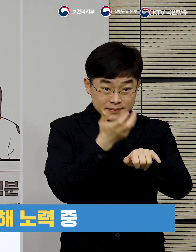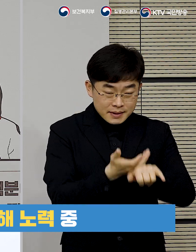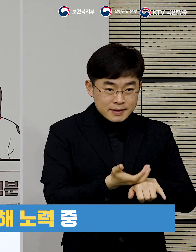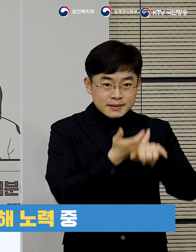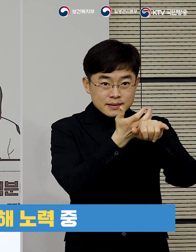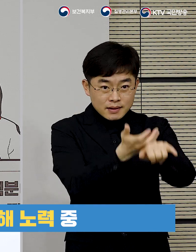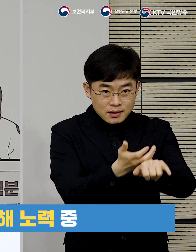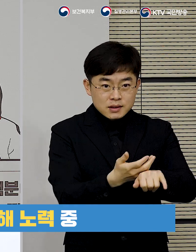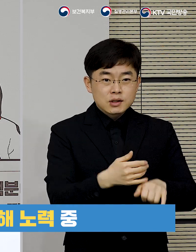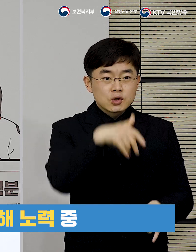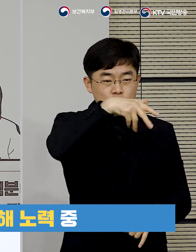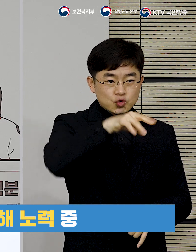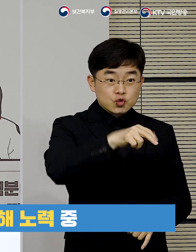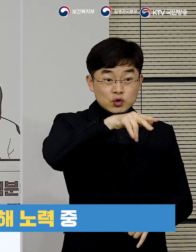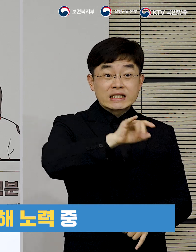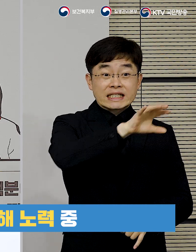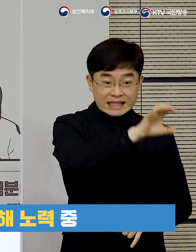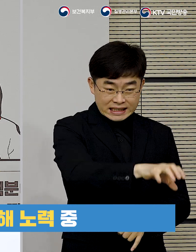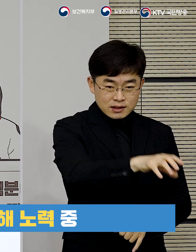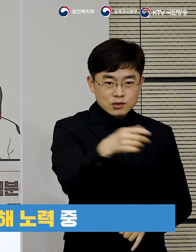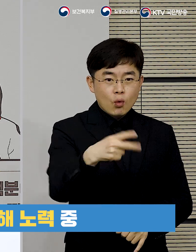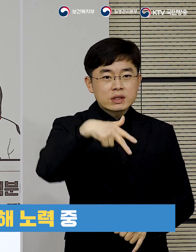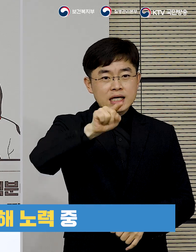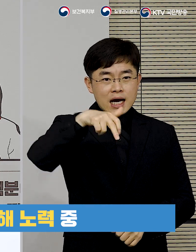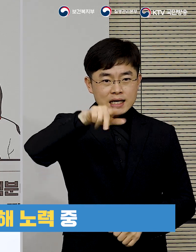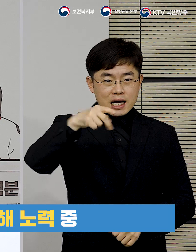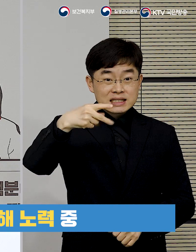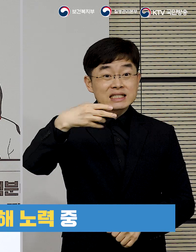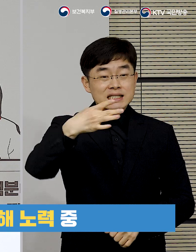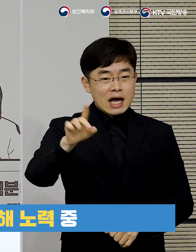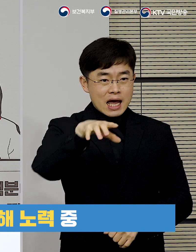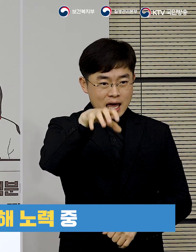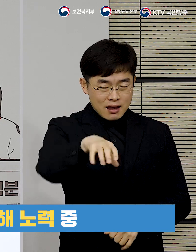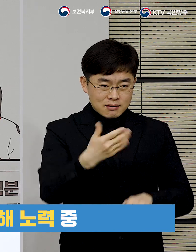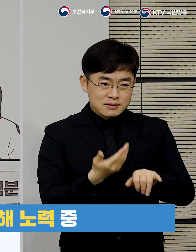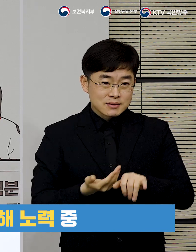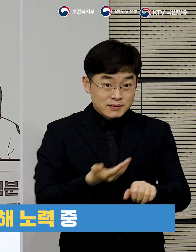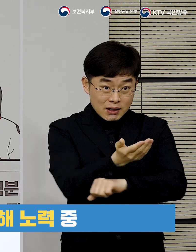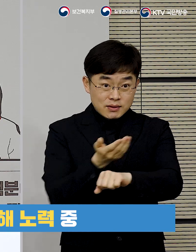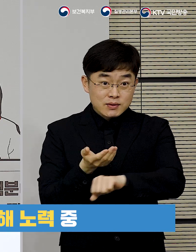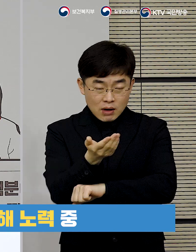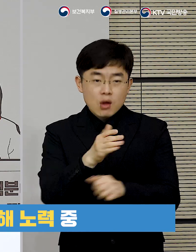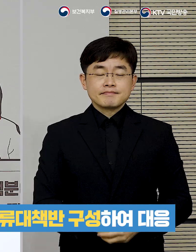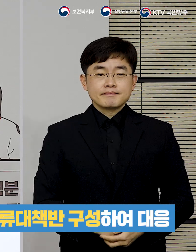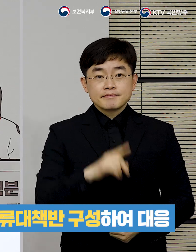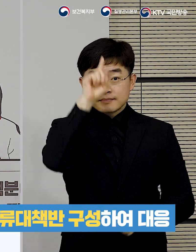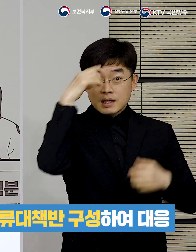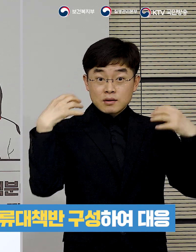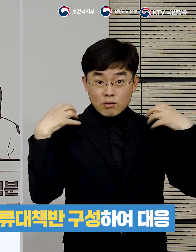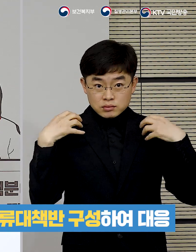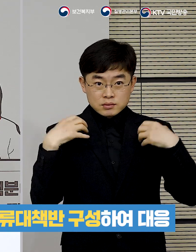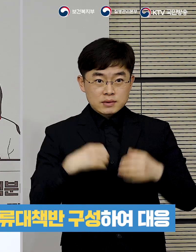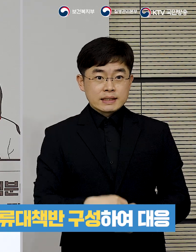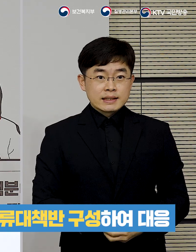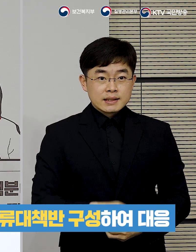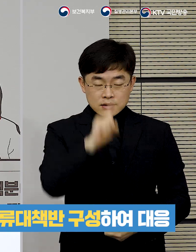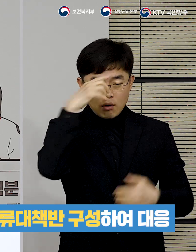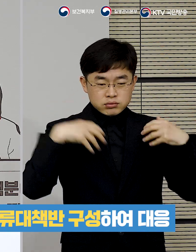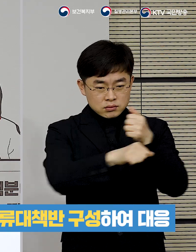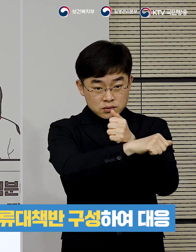공급하여 충칭, 자카르타 지역의 물류 운송을 지원한 바 있습니다. 정부는